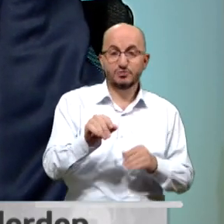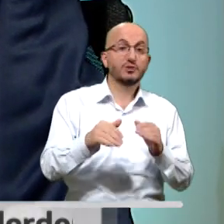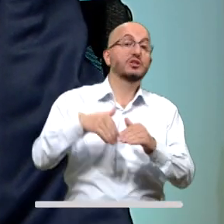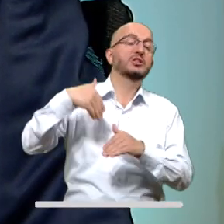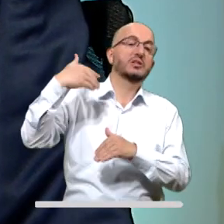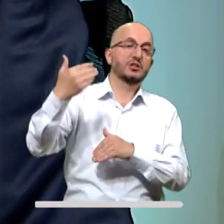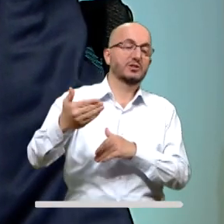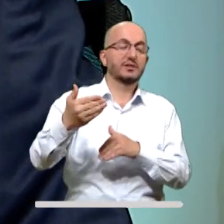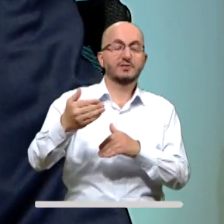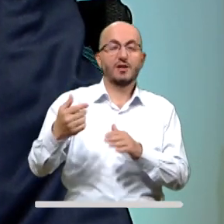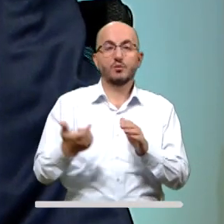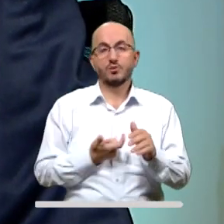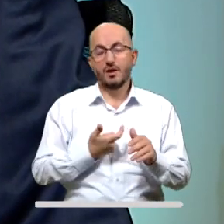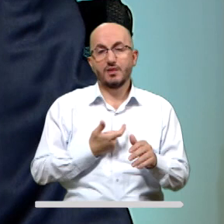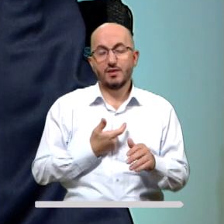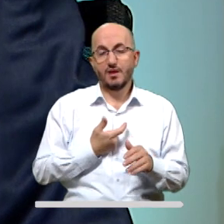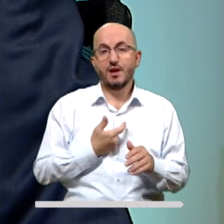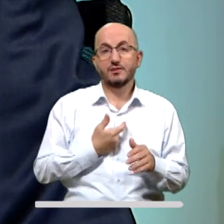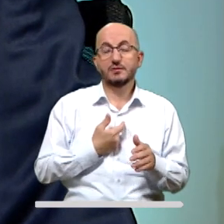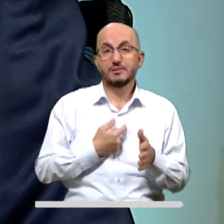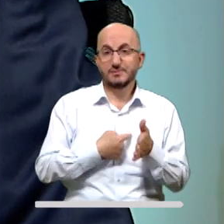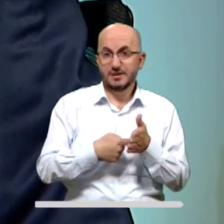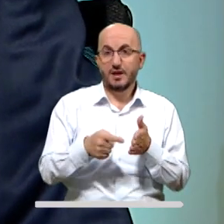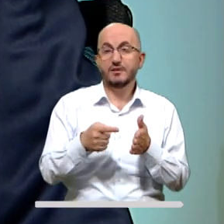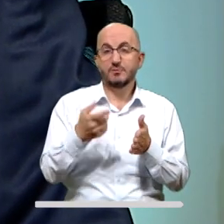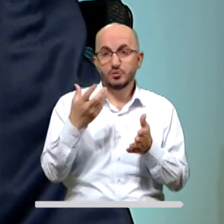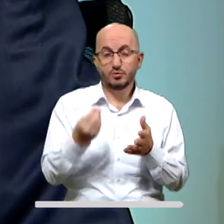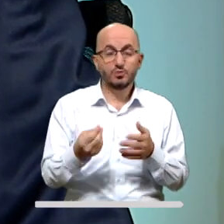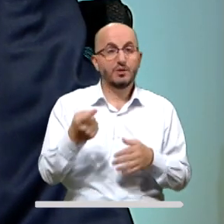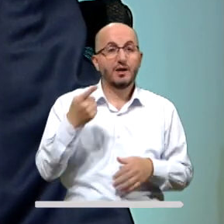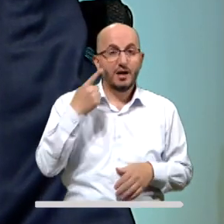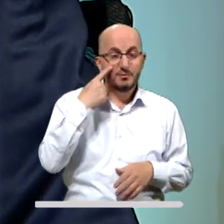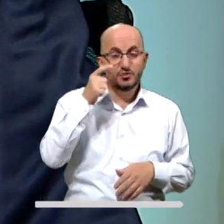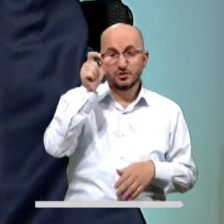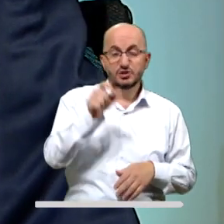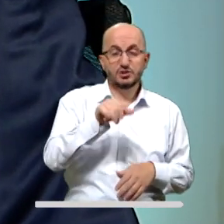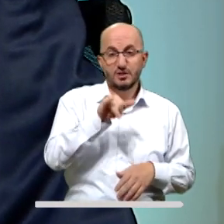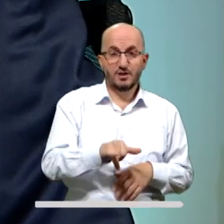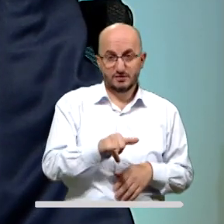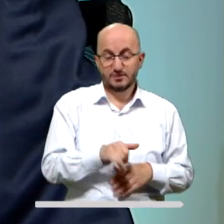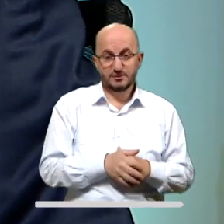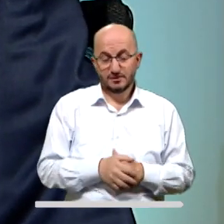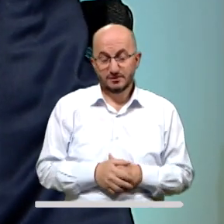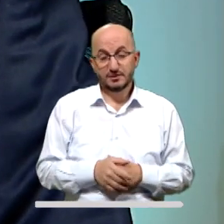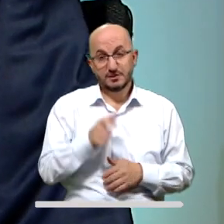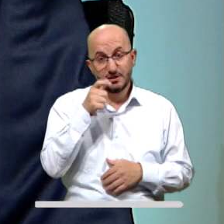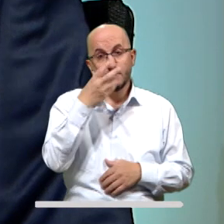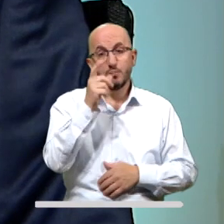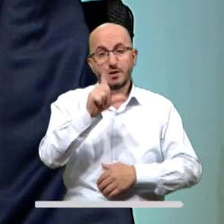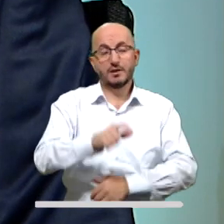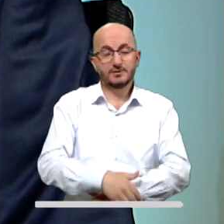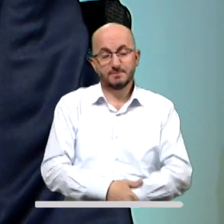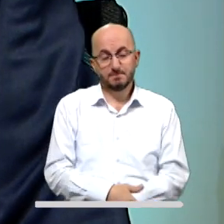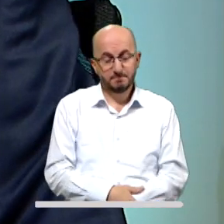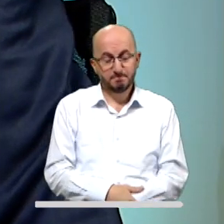çıkarsak yani kurallar ihlal edilmiş olur. Dolayısıyla kamu veya kişi hakkı taalluk eder ki dikkatli olmak lazım. Eyvallah